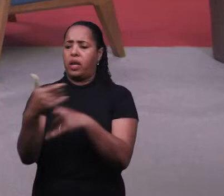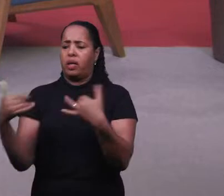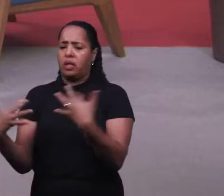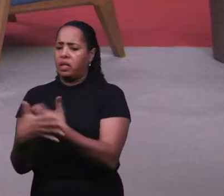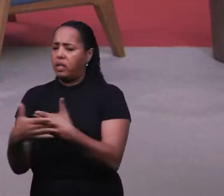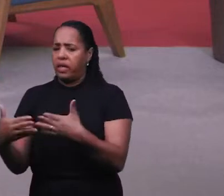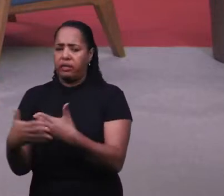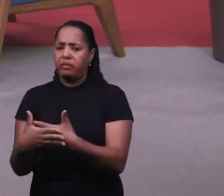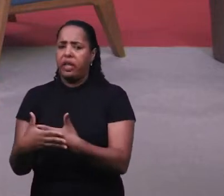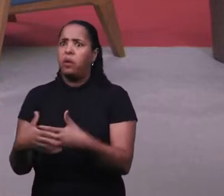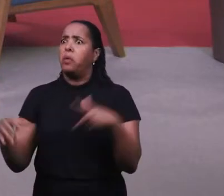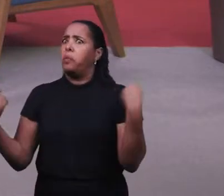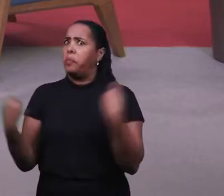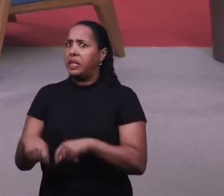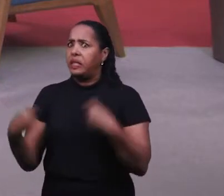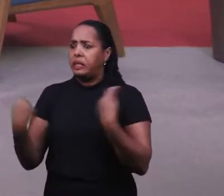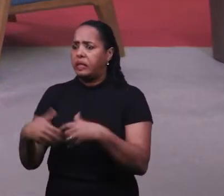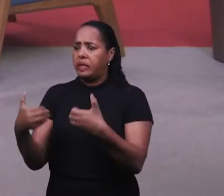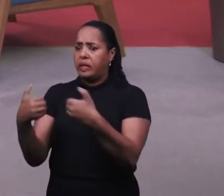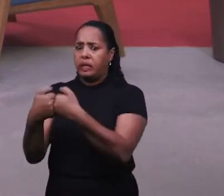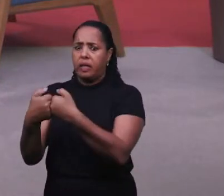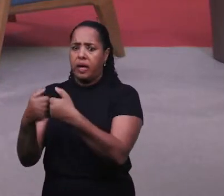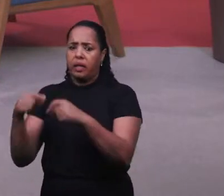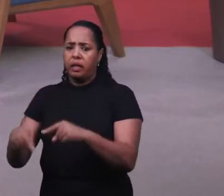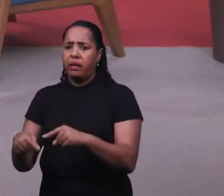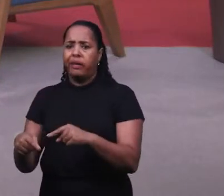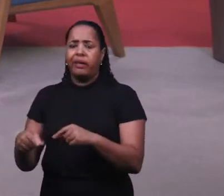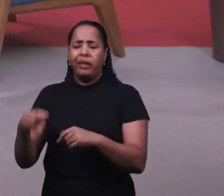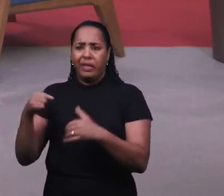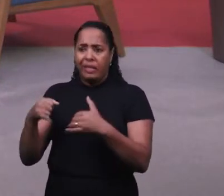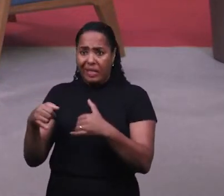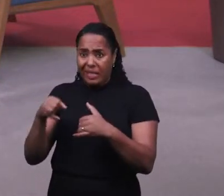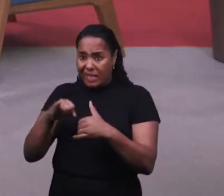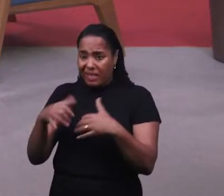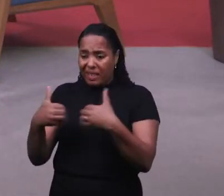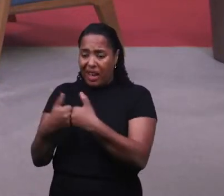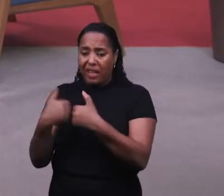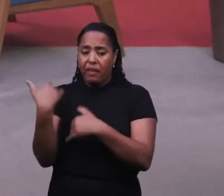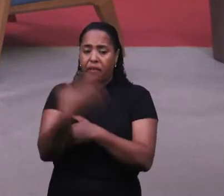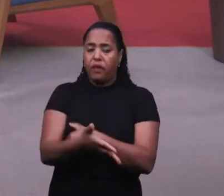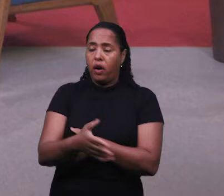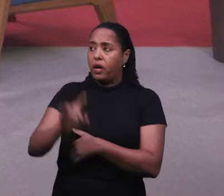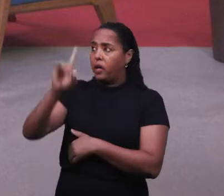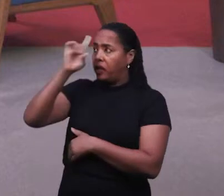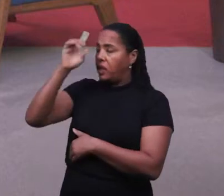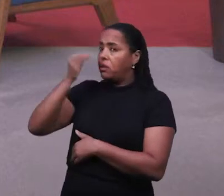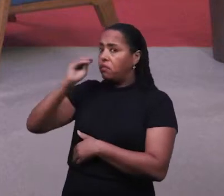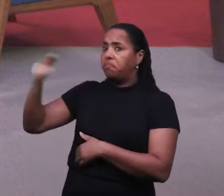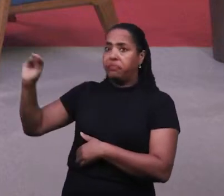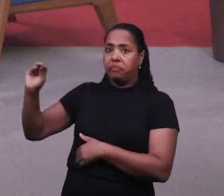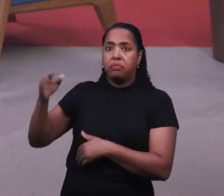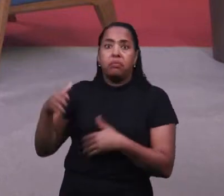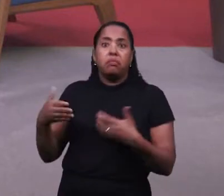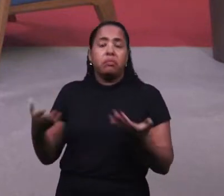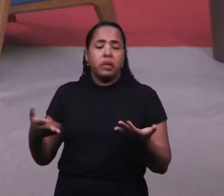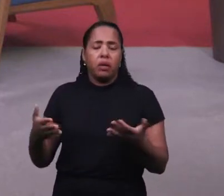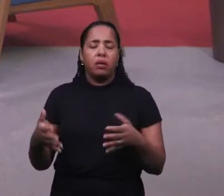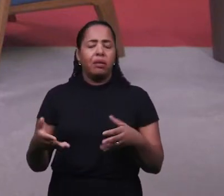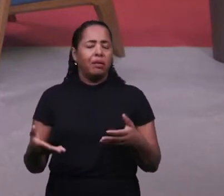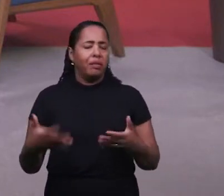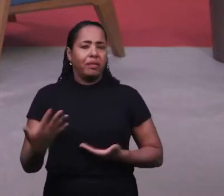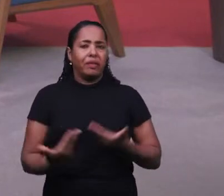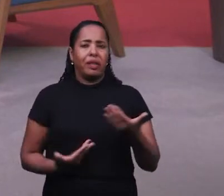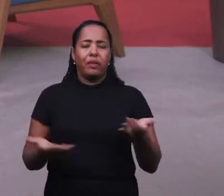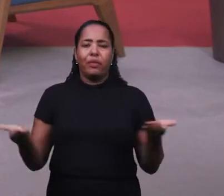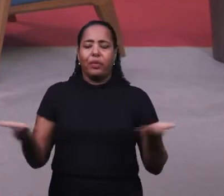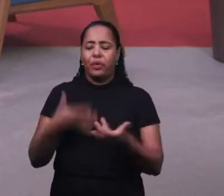laisser d'avoir l'arche avec nous. C'est comme si on laissait Dieu de côté, n'est-ce pas? Nous pouvons même dire que l'œuvre aujourd'hui,